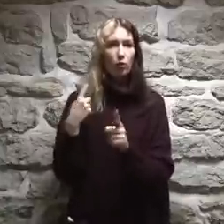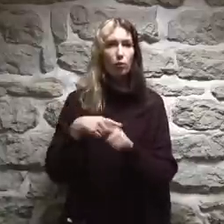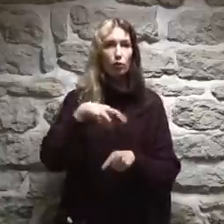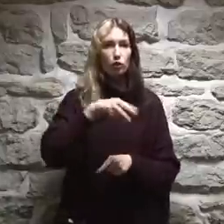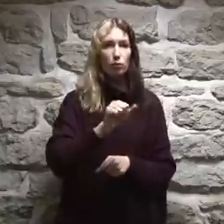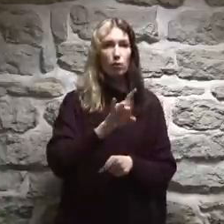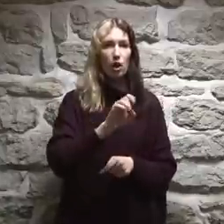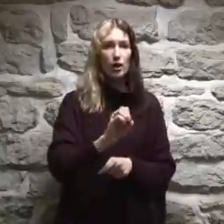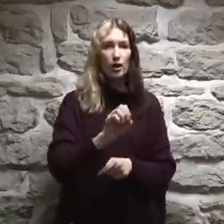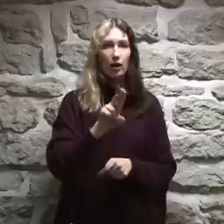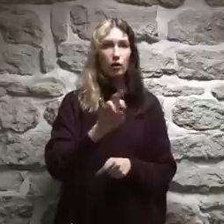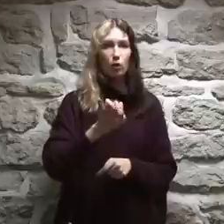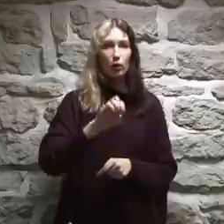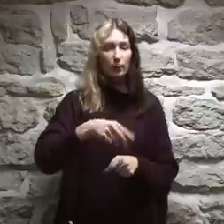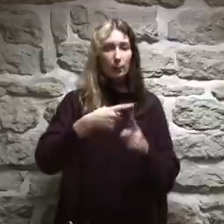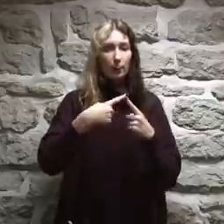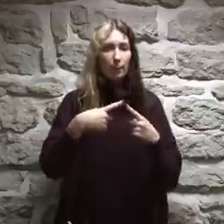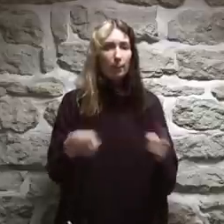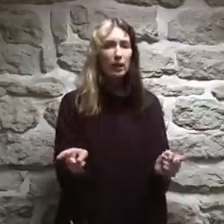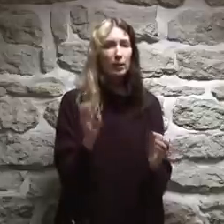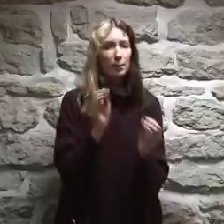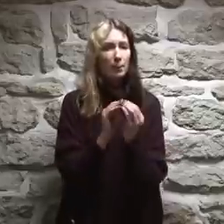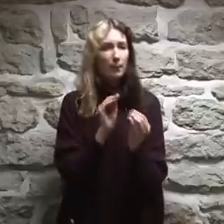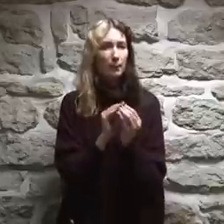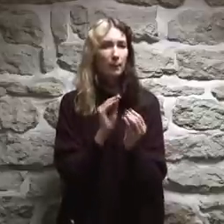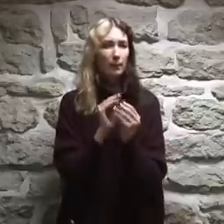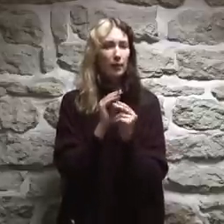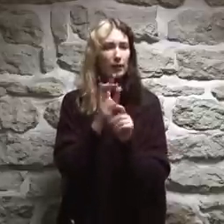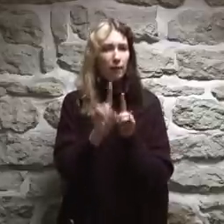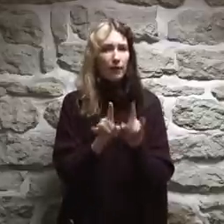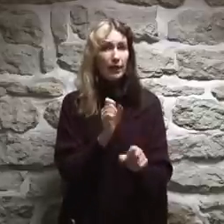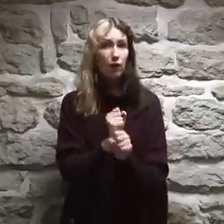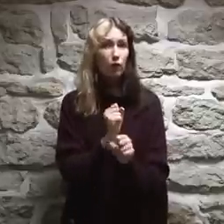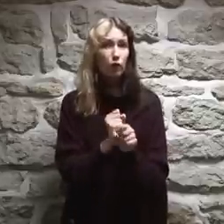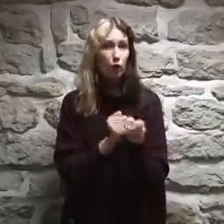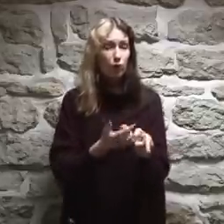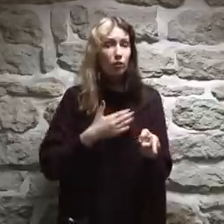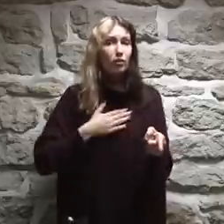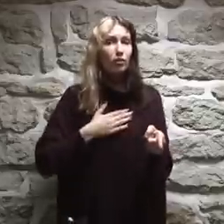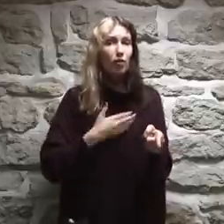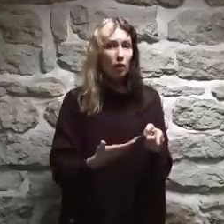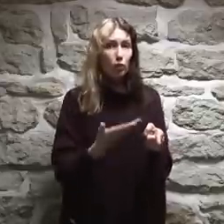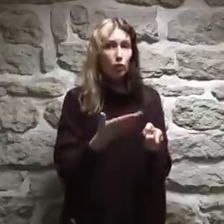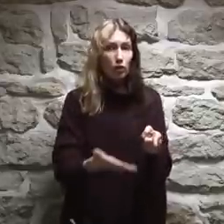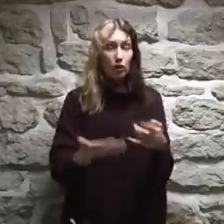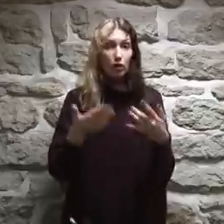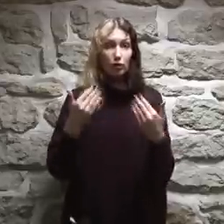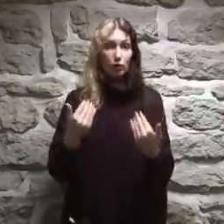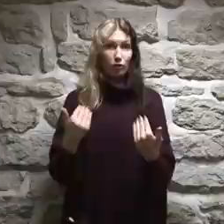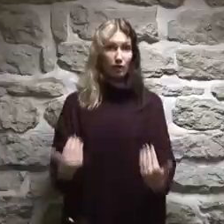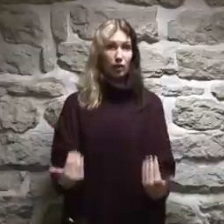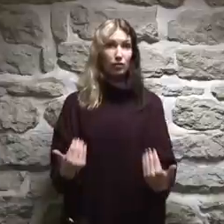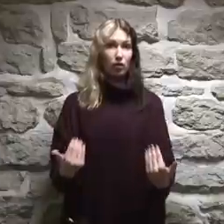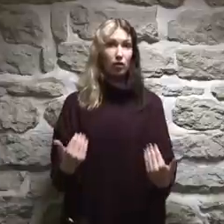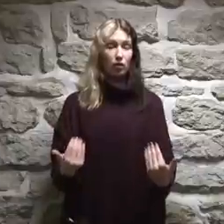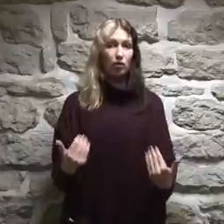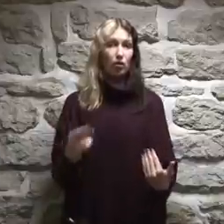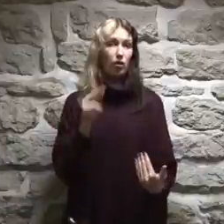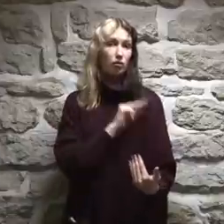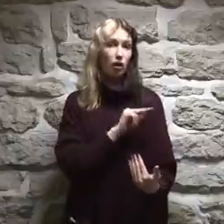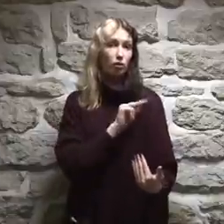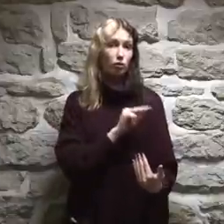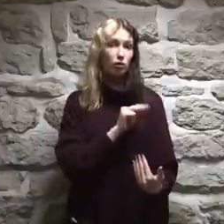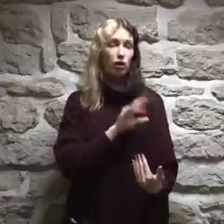Mare Koidu väga pikaajalisele, järjepidevale ja veenvale tööle me saame täna